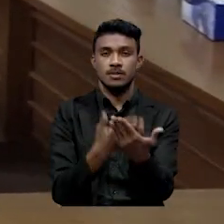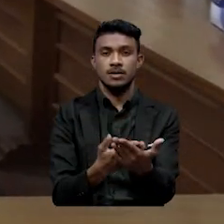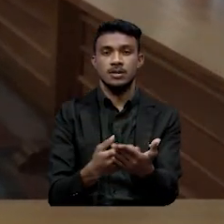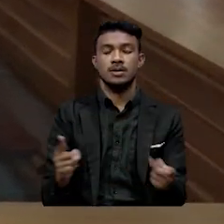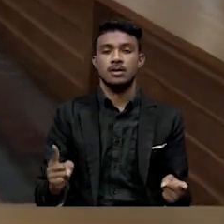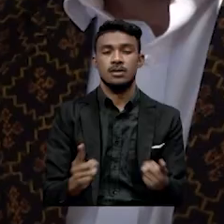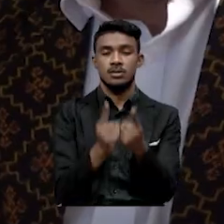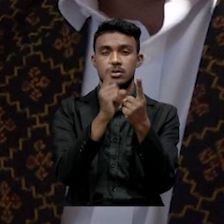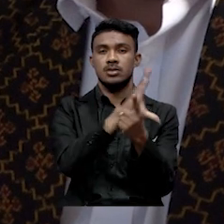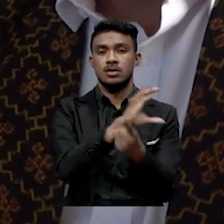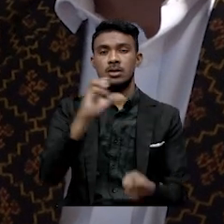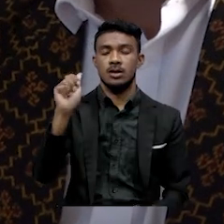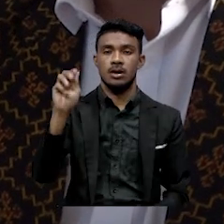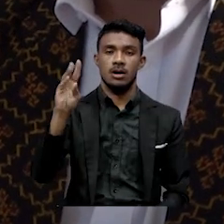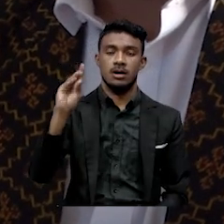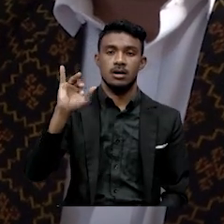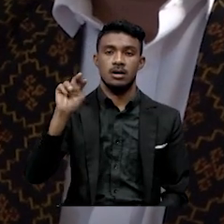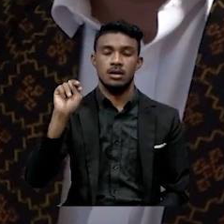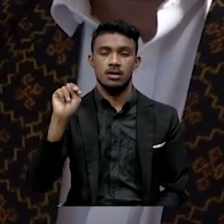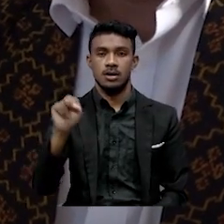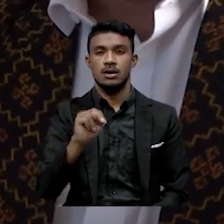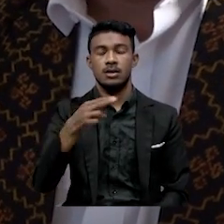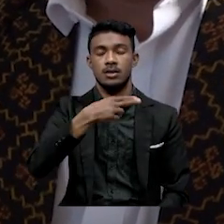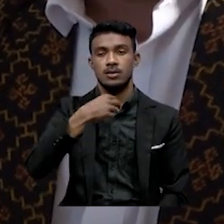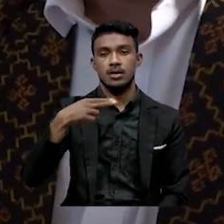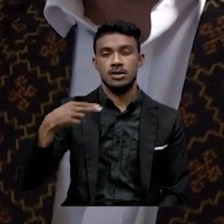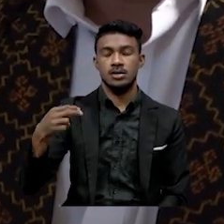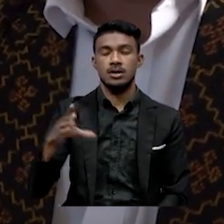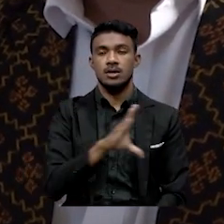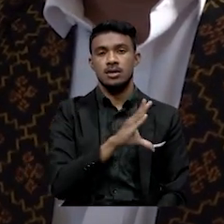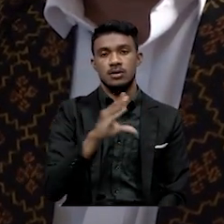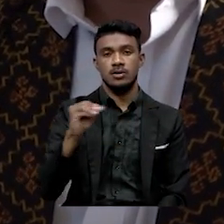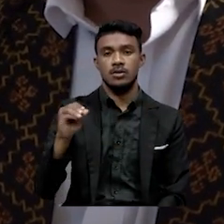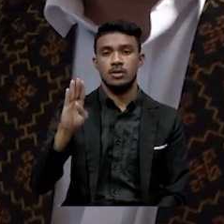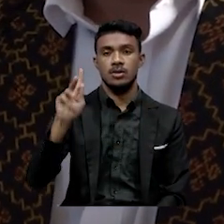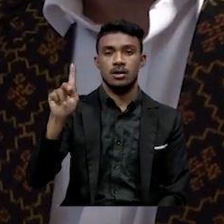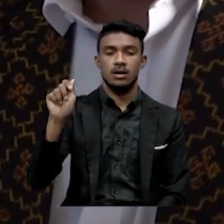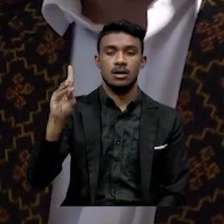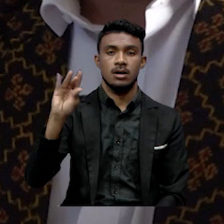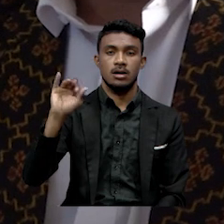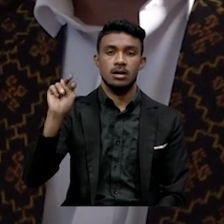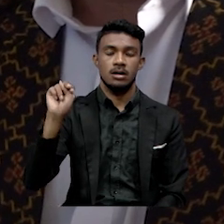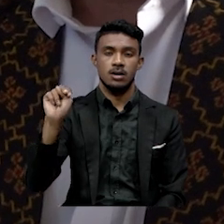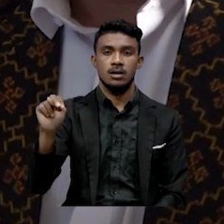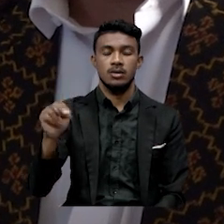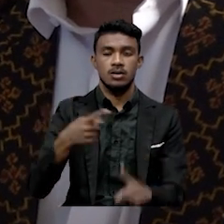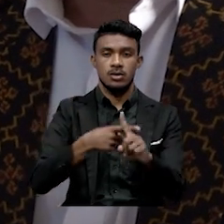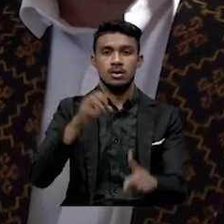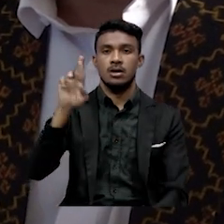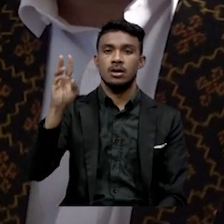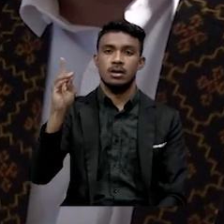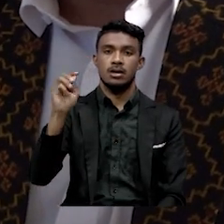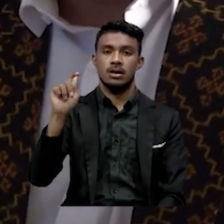antara Kadin Nusa Tenggara Timur Indonesia dan Kadin dari rdtl